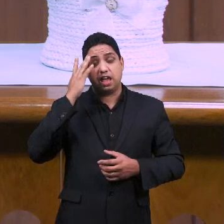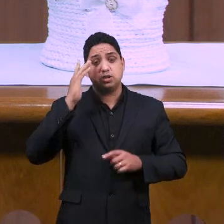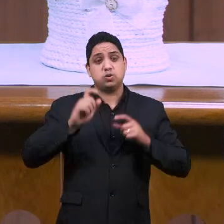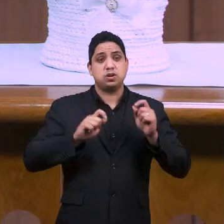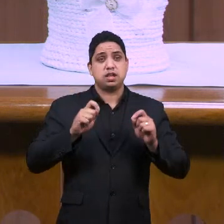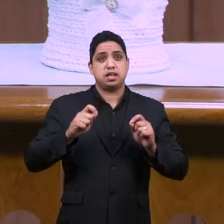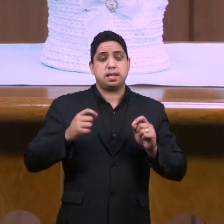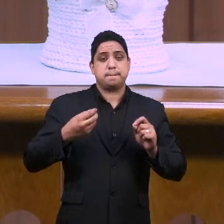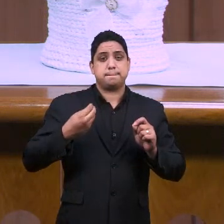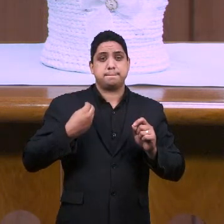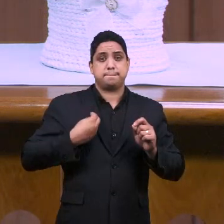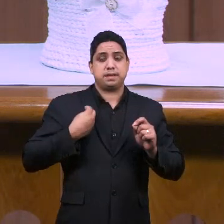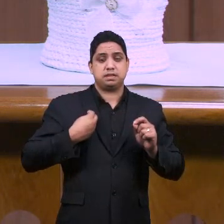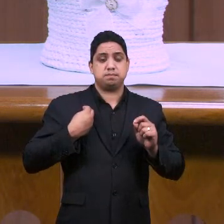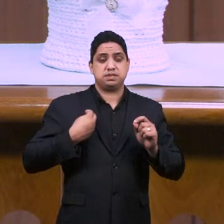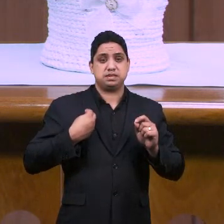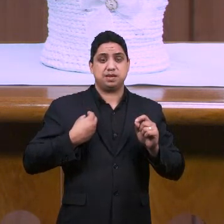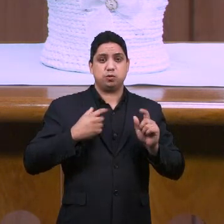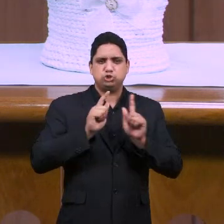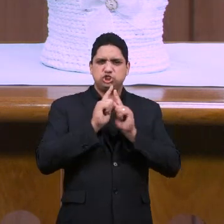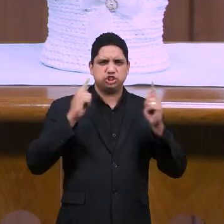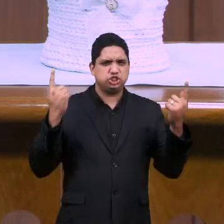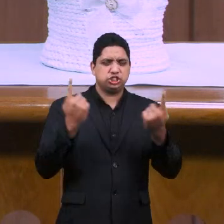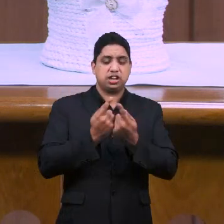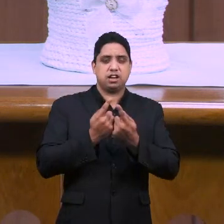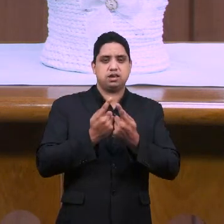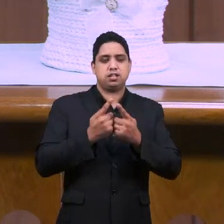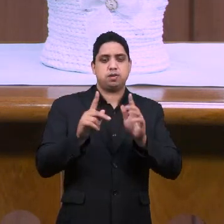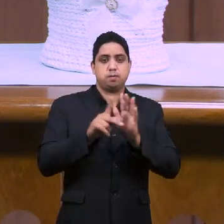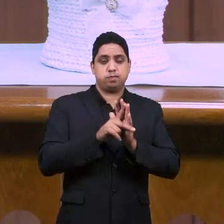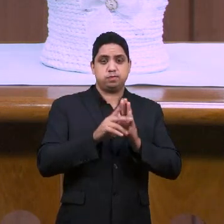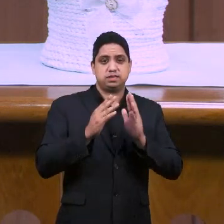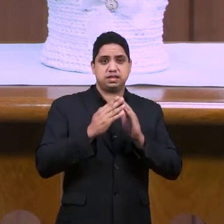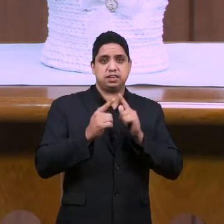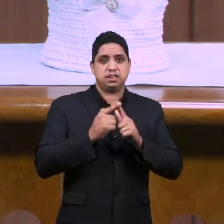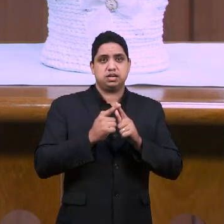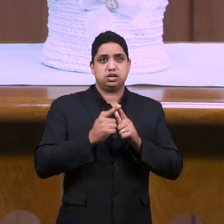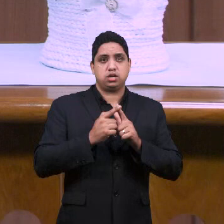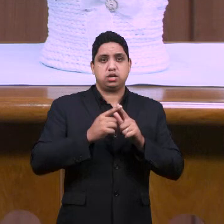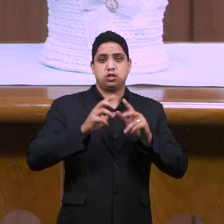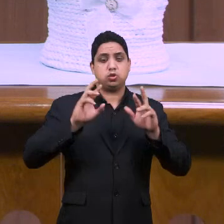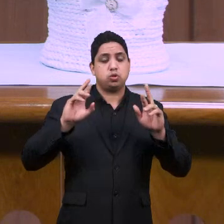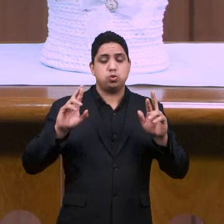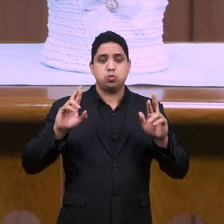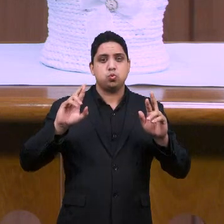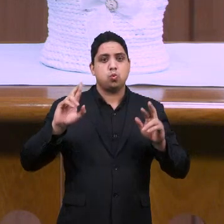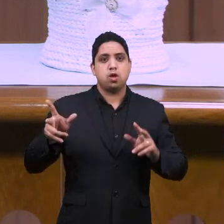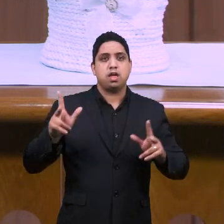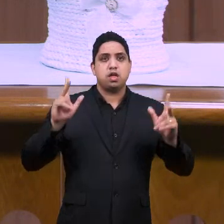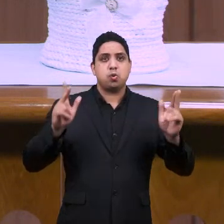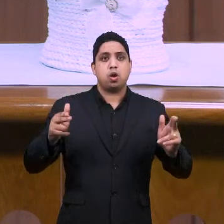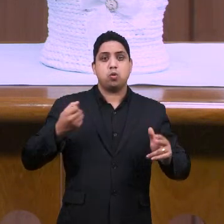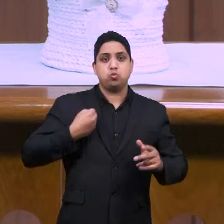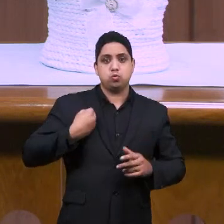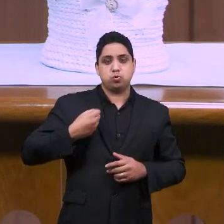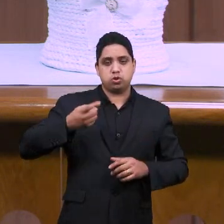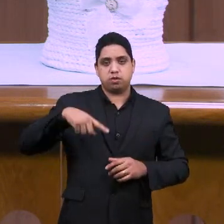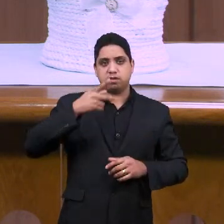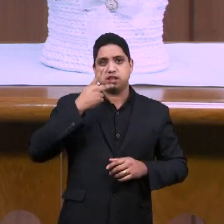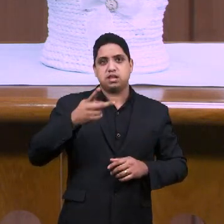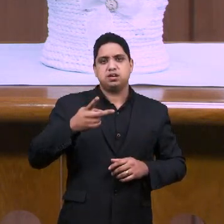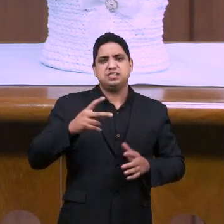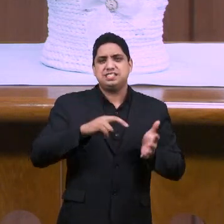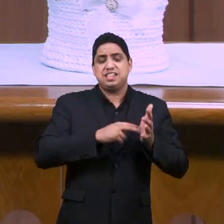et en pensant que la participation globale de l'Église ne correspond pas au nombre que nous disons